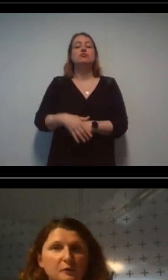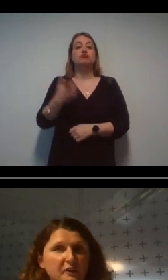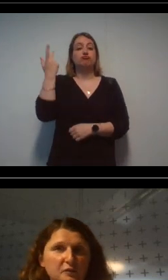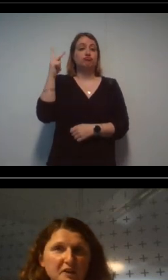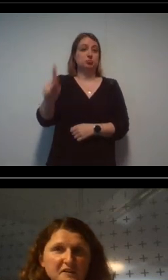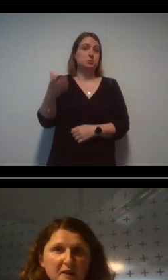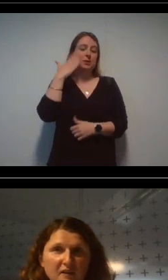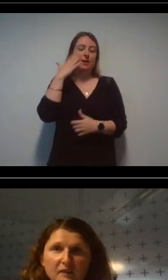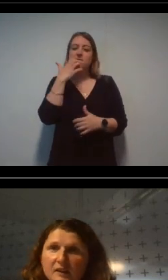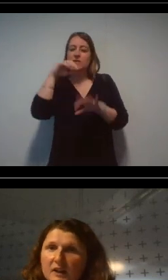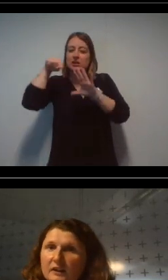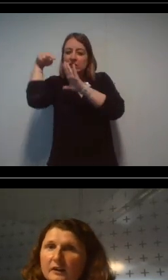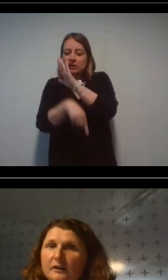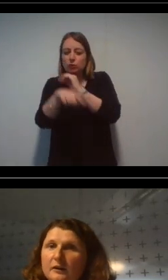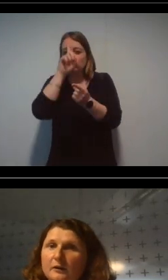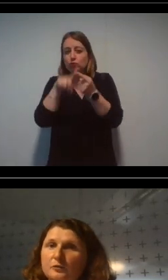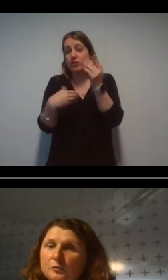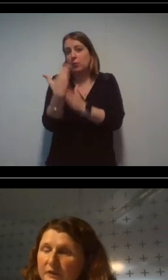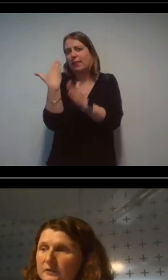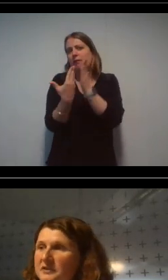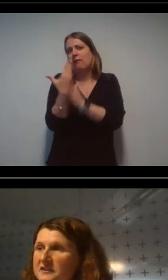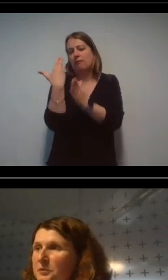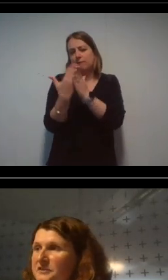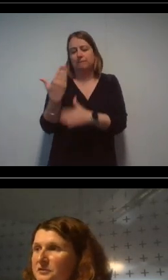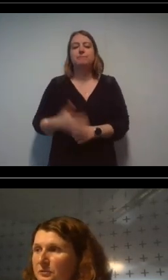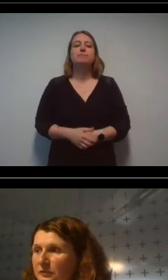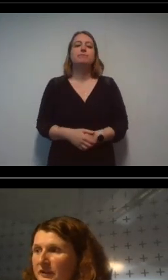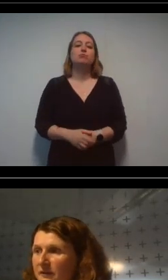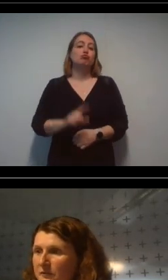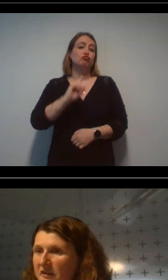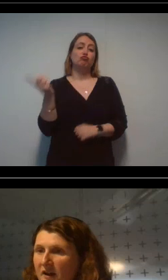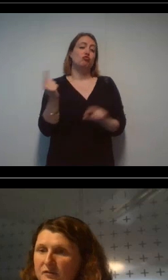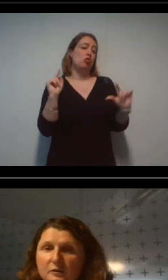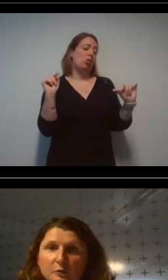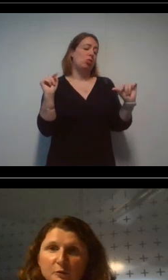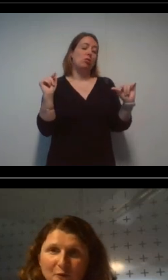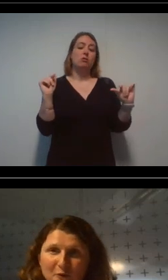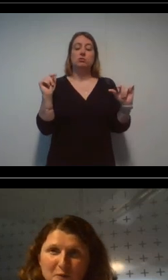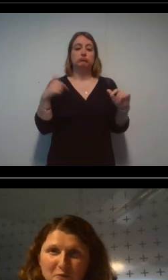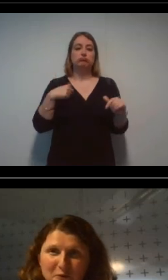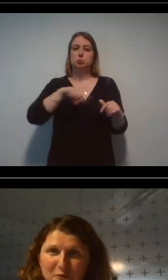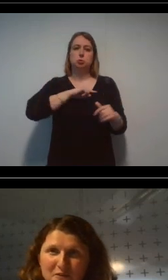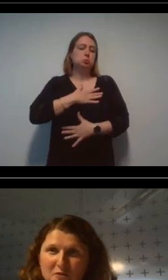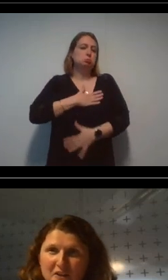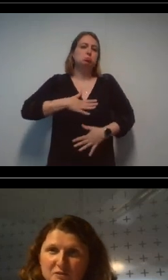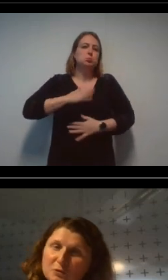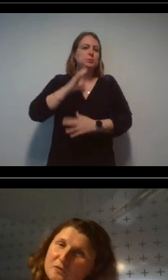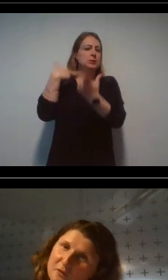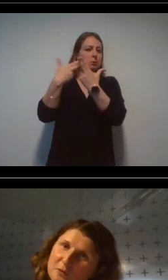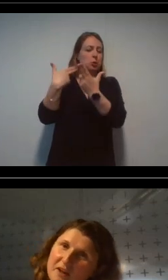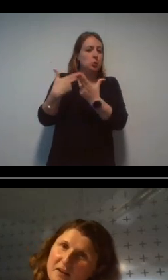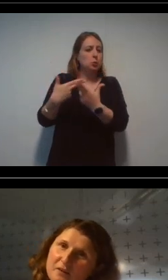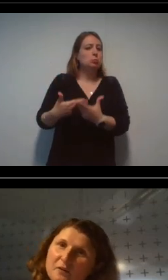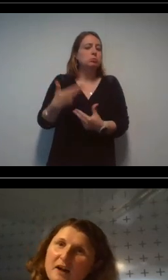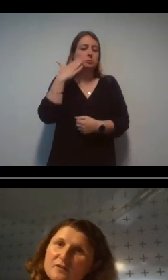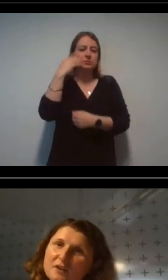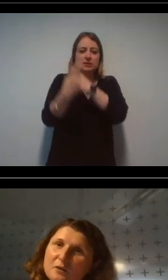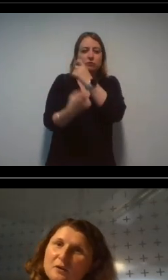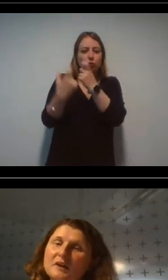les sujets qu'on a évoqués ce matin. Tout le monde est à votre disposition. On sera ravis de répondre tous à vos questions, de faire le